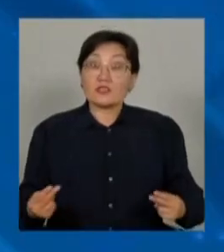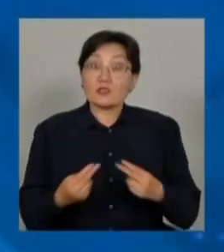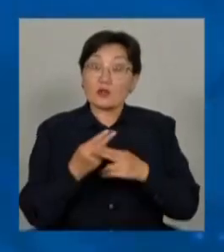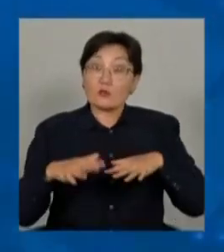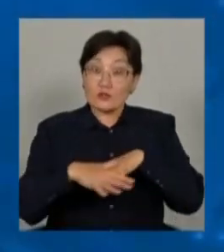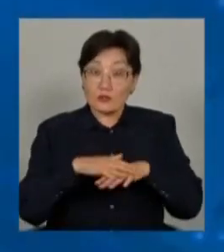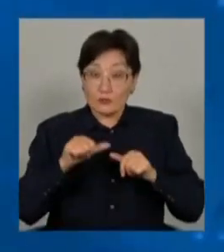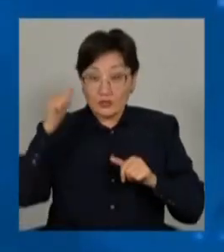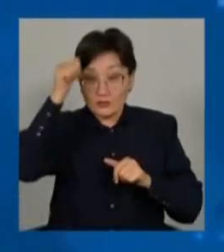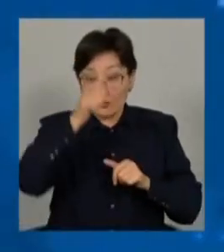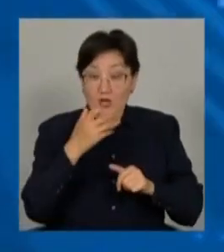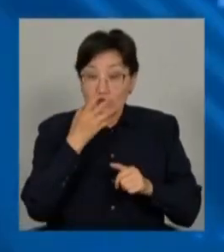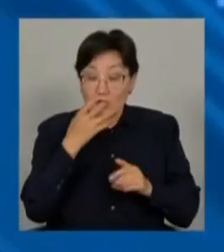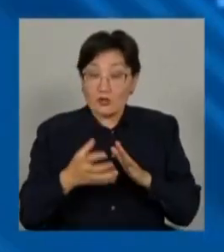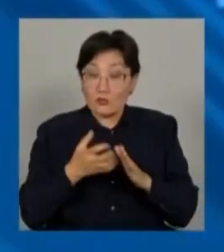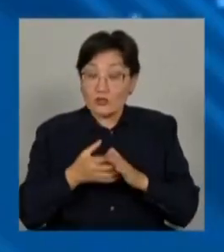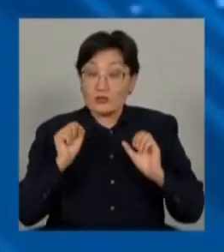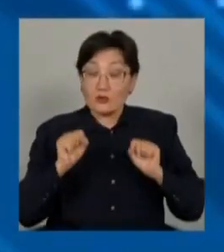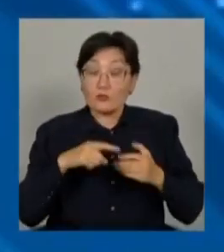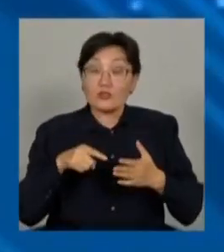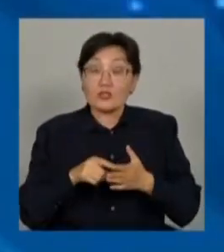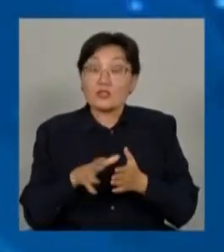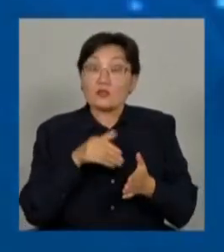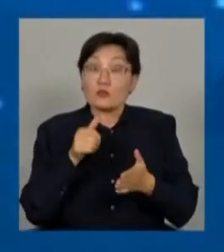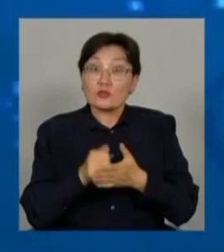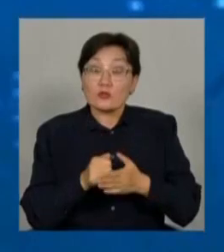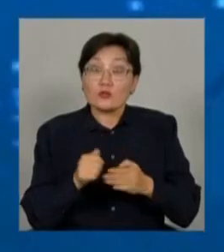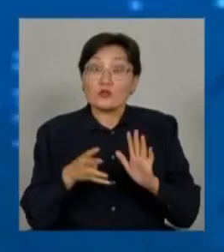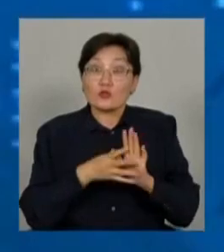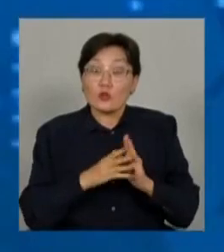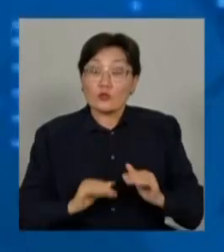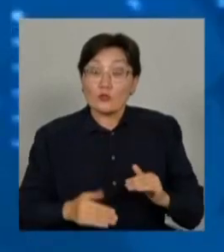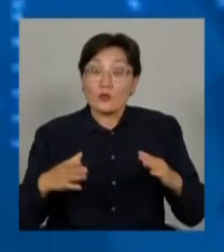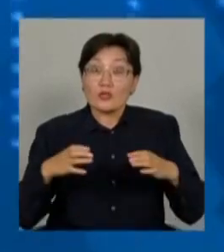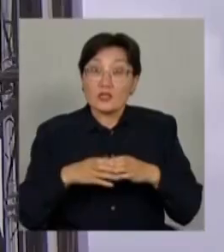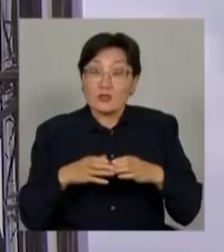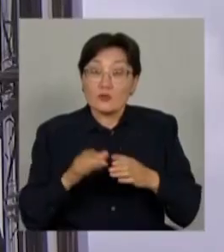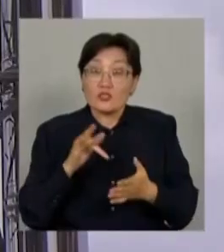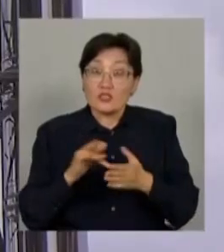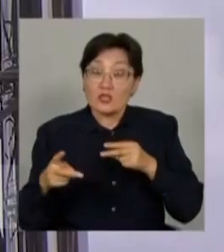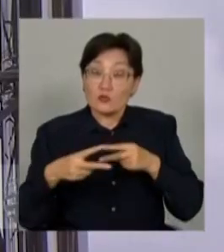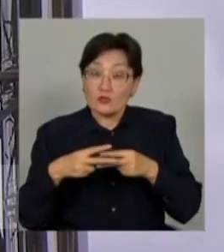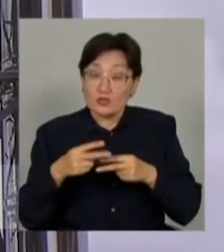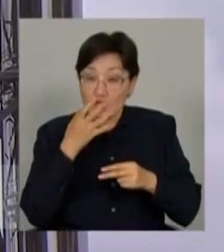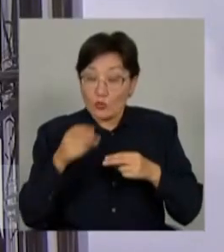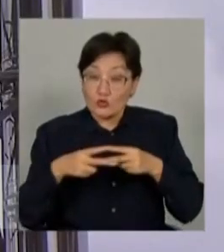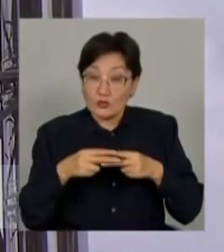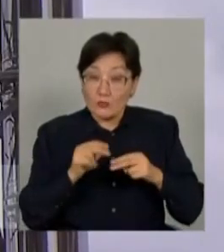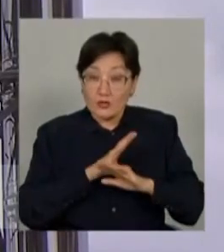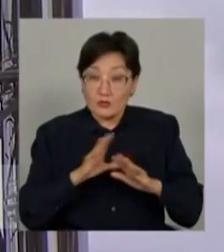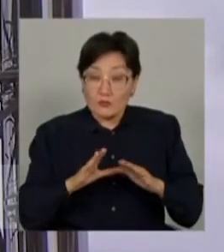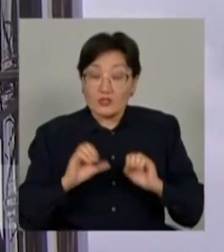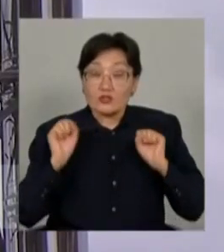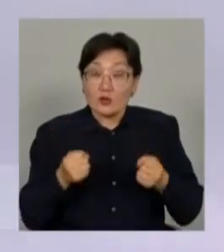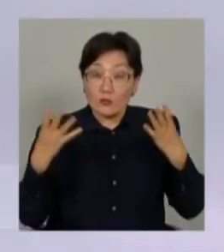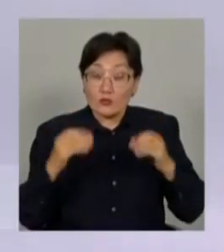Астаналықтар биылда жылуға жармай өтуі мүмкін. Қалада әлі күнге дейін 9 тұрғын үй кешені орталықтандырылған жылу жүйесіне қосылмаған. Саршұнақ